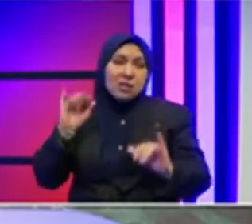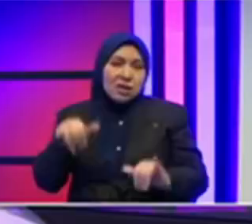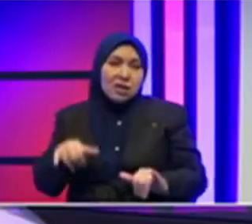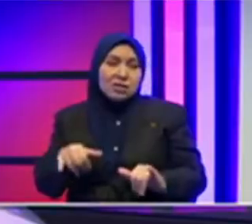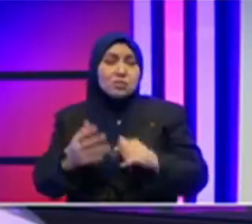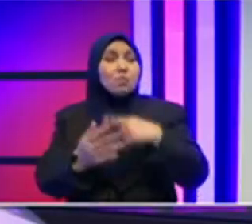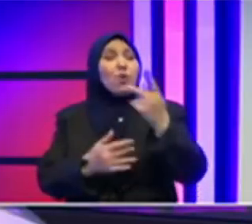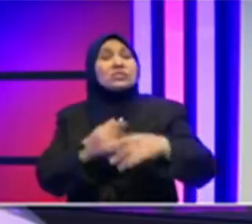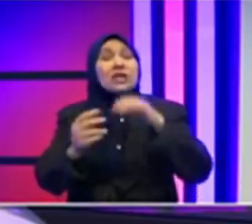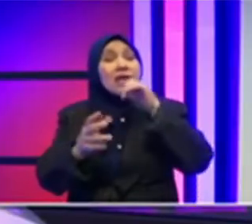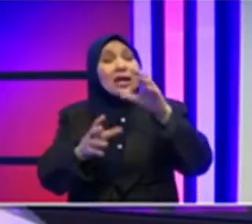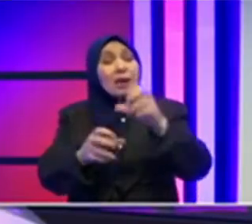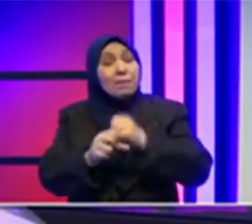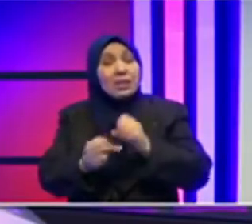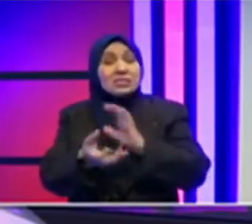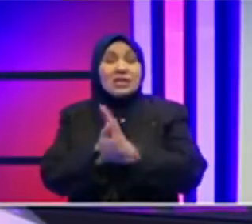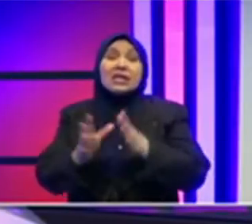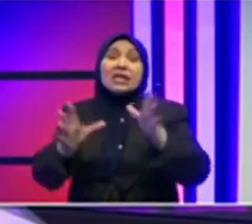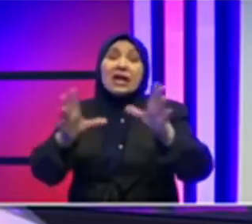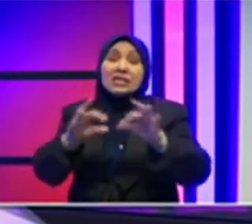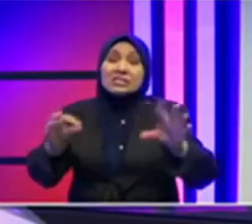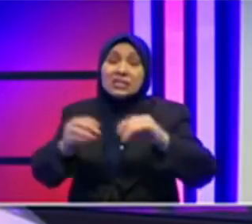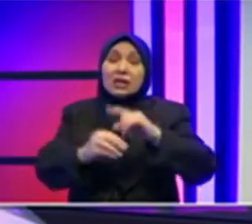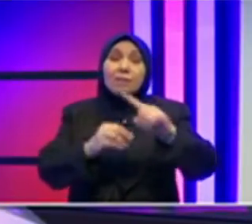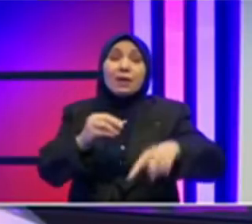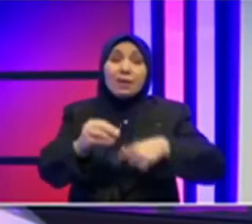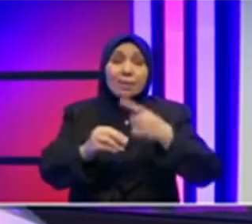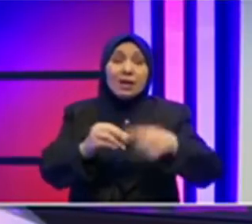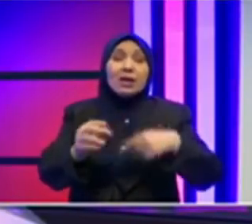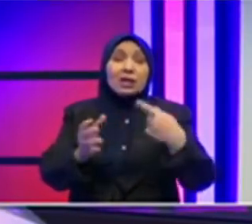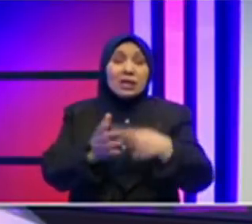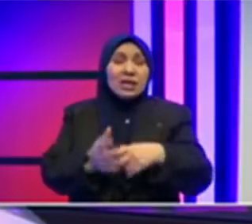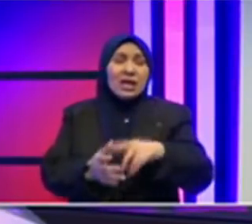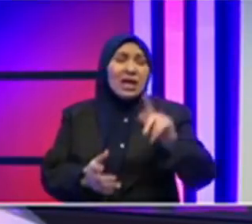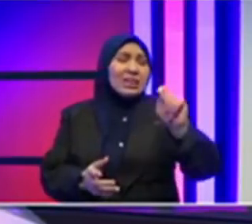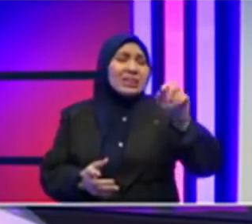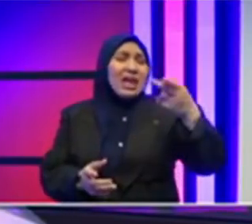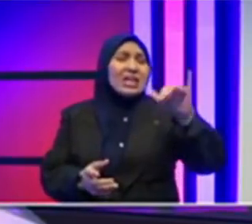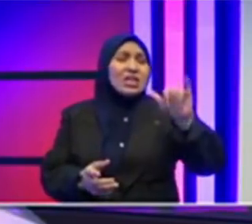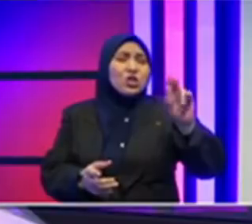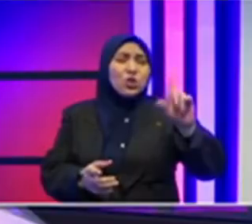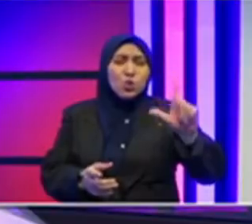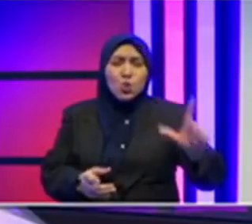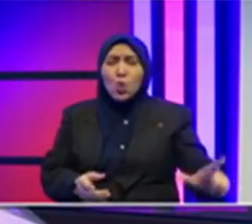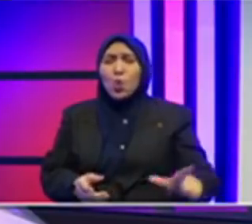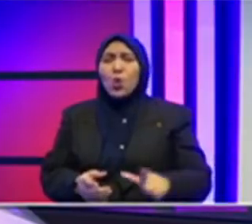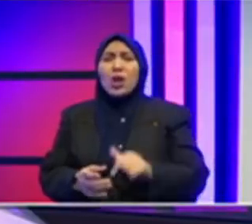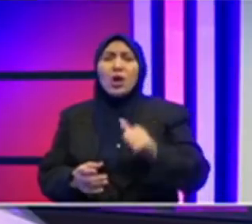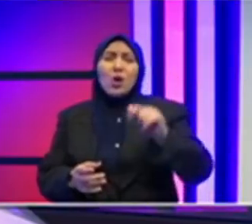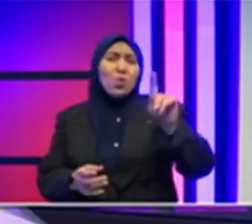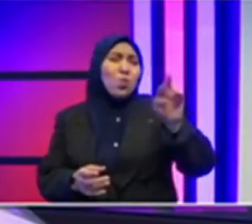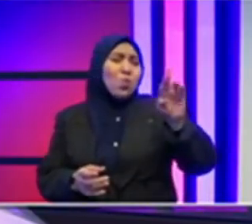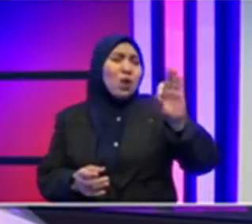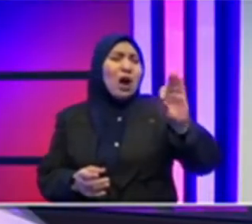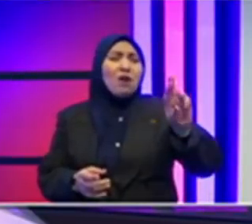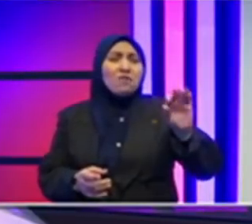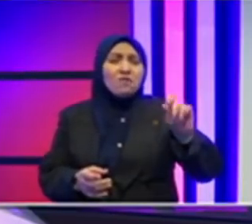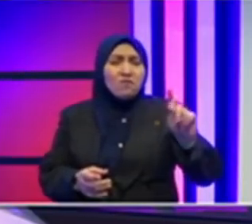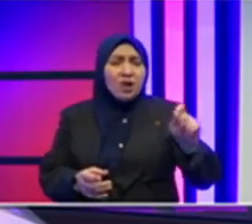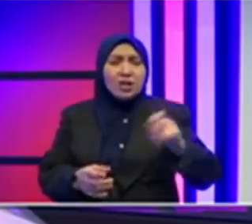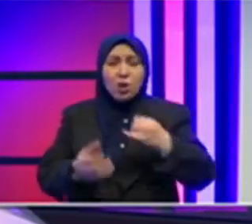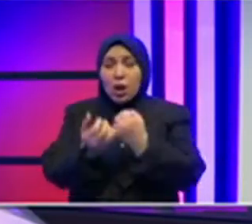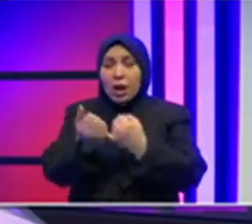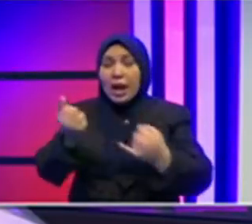projek tak dapat kan. Jadi nak cerita perkara-perkara tentang tahayul, khurafat, horoskop, masih lagi tengok pada kalau lahir